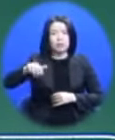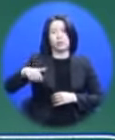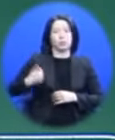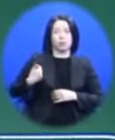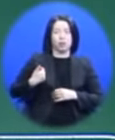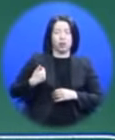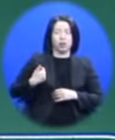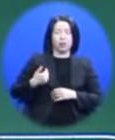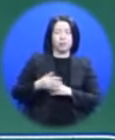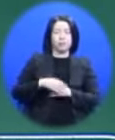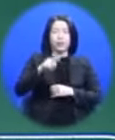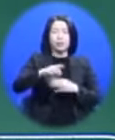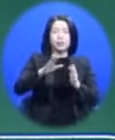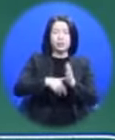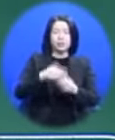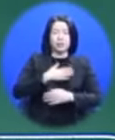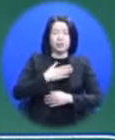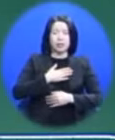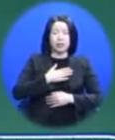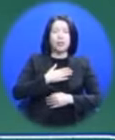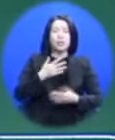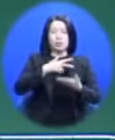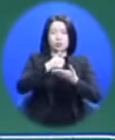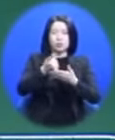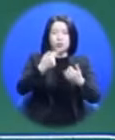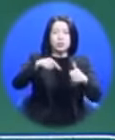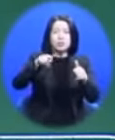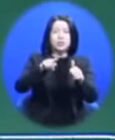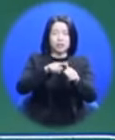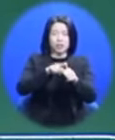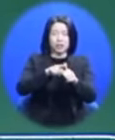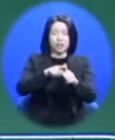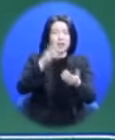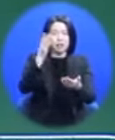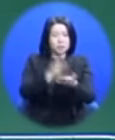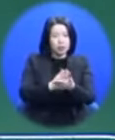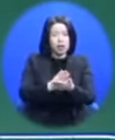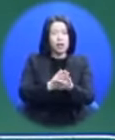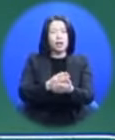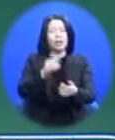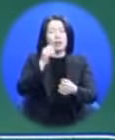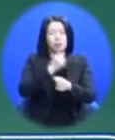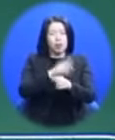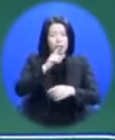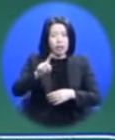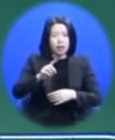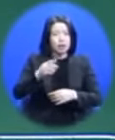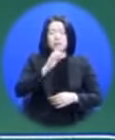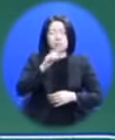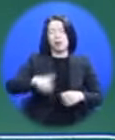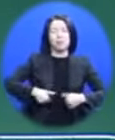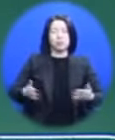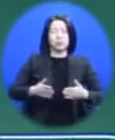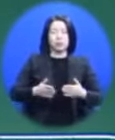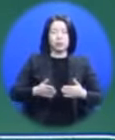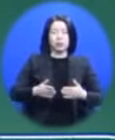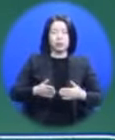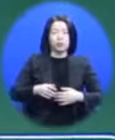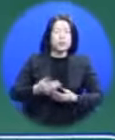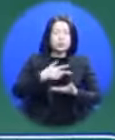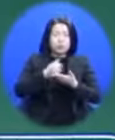거예요. 그때 제가 주님을 의지하라 의지하지 말라 이런 말도 필요 없이 주님만 찾게